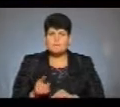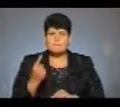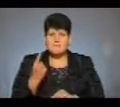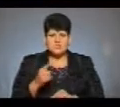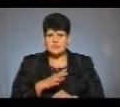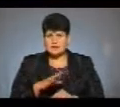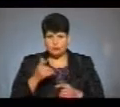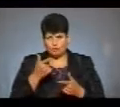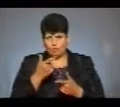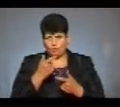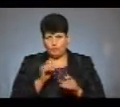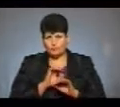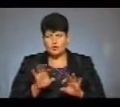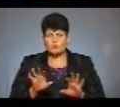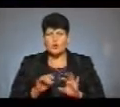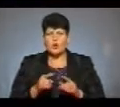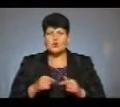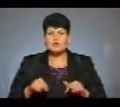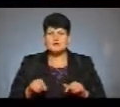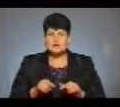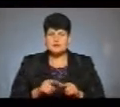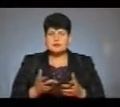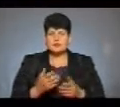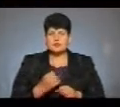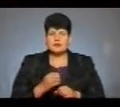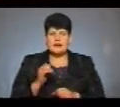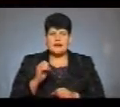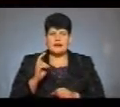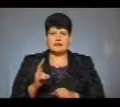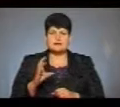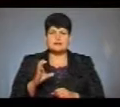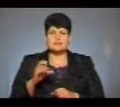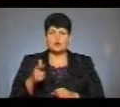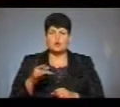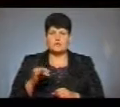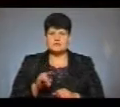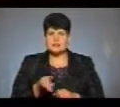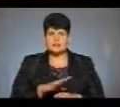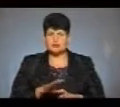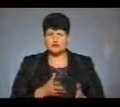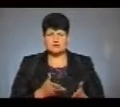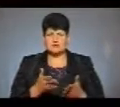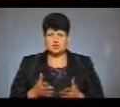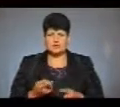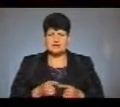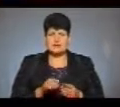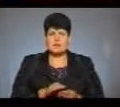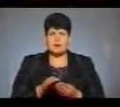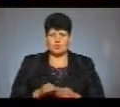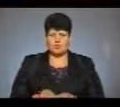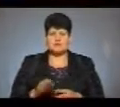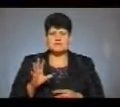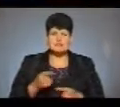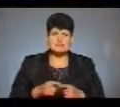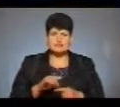не було повідомлено організація, яка згумовувала дані рештки, і їх не було запрошено на сьогоднішнє перепоховання. Все мусить